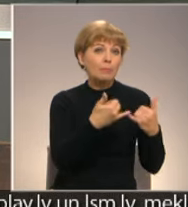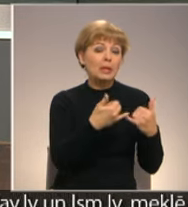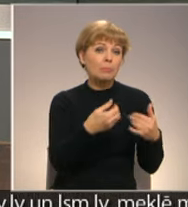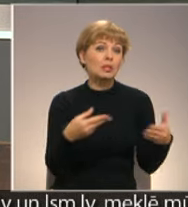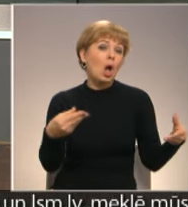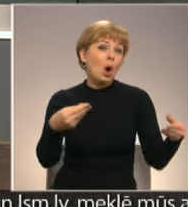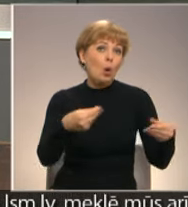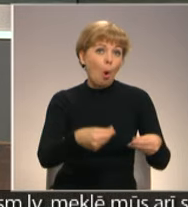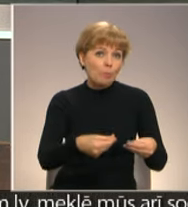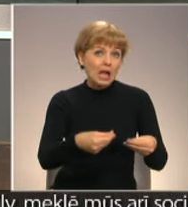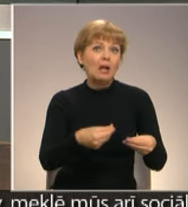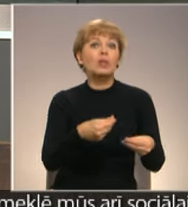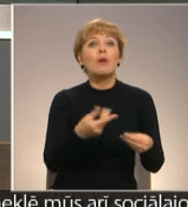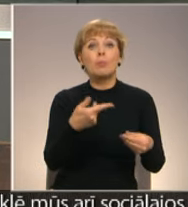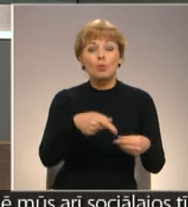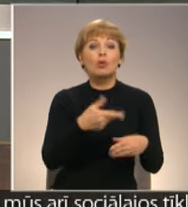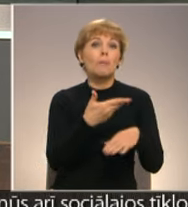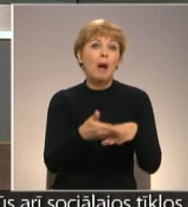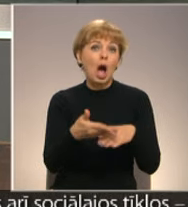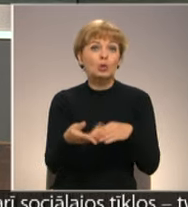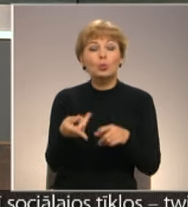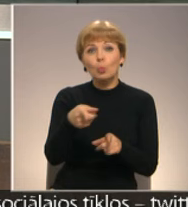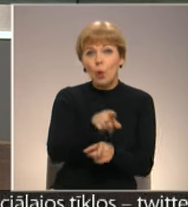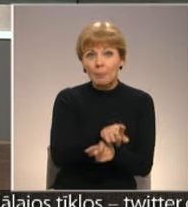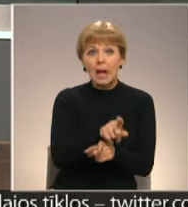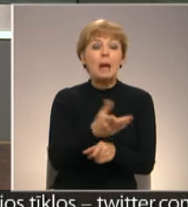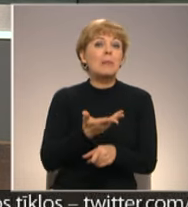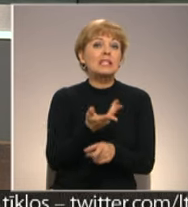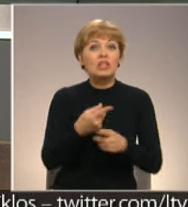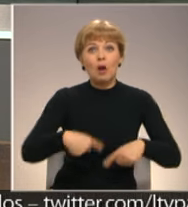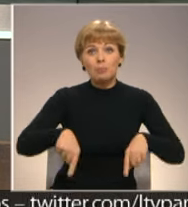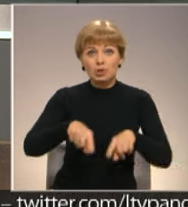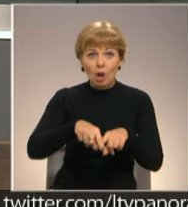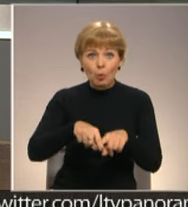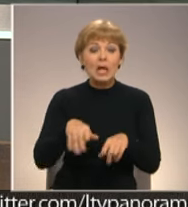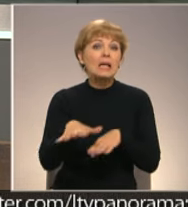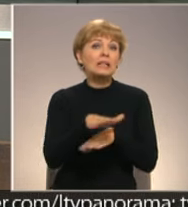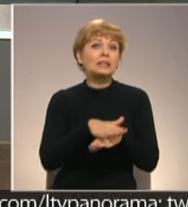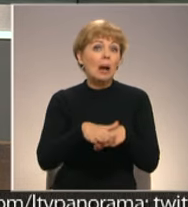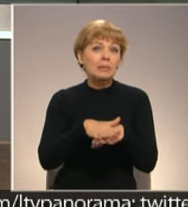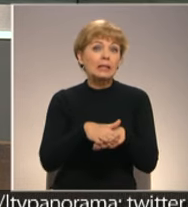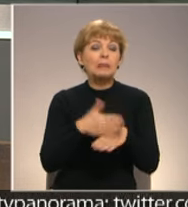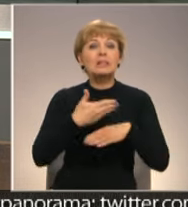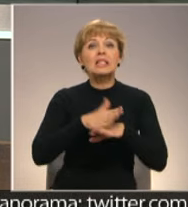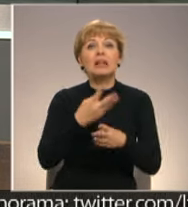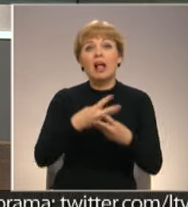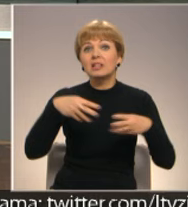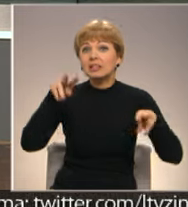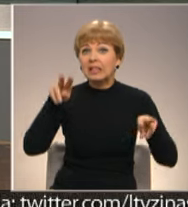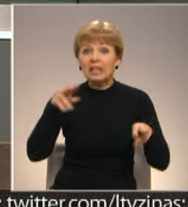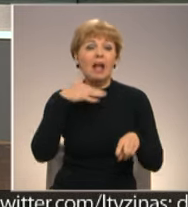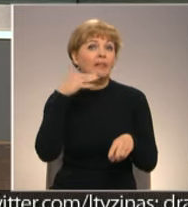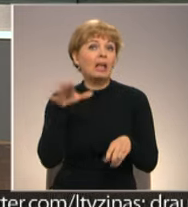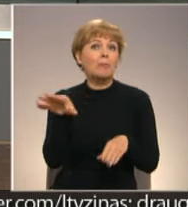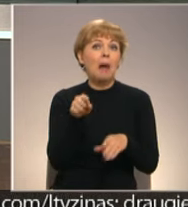kurš pamazām pārto par dzīvojamo zonu, akcijas sabiedrības sadales tīkls nevēlas pārņemt teritorijā esošo elektrolīniju. Tā savu